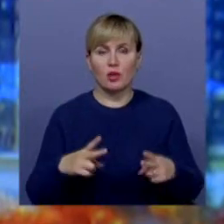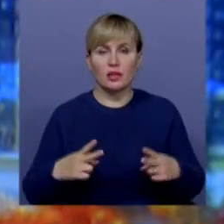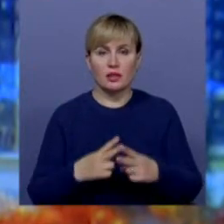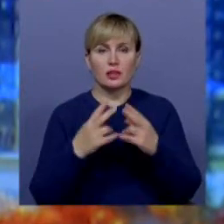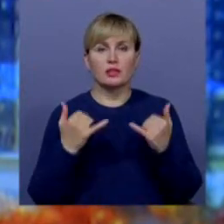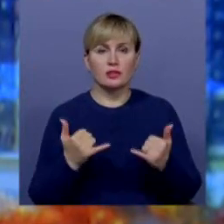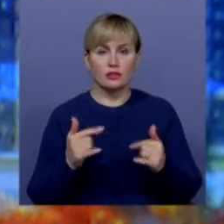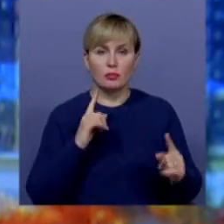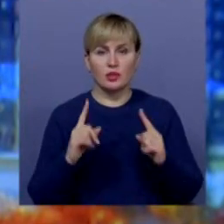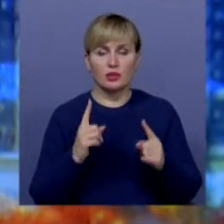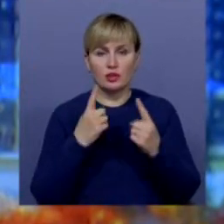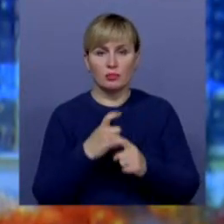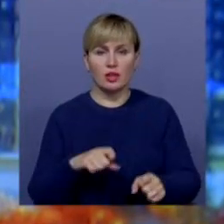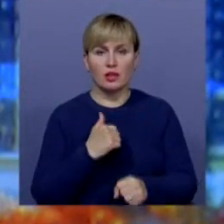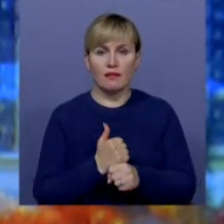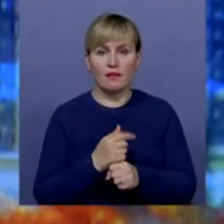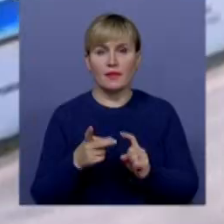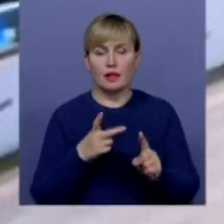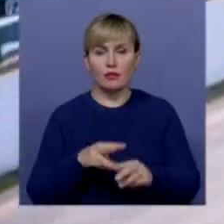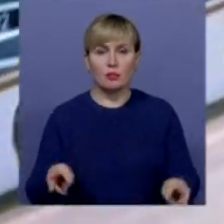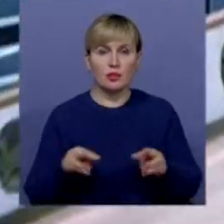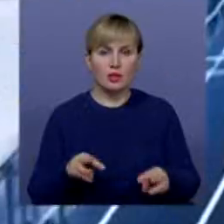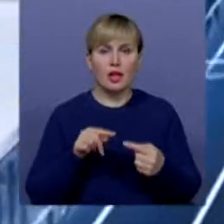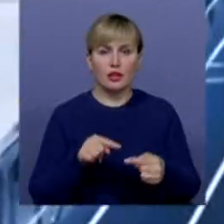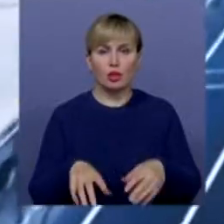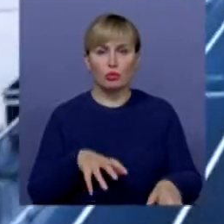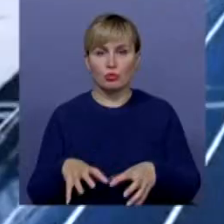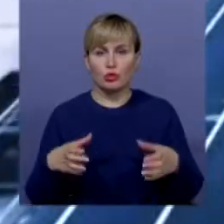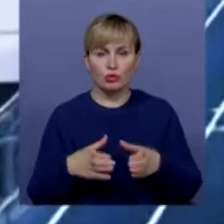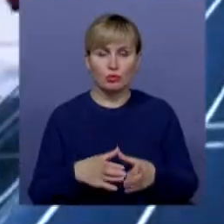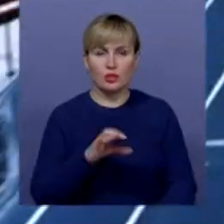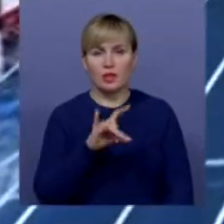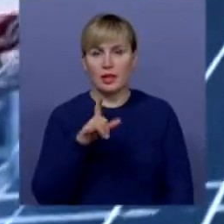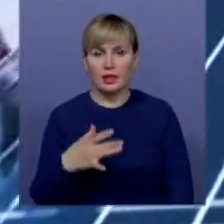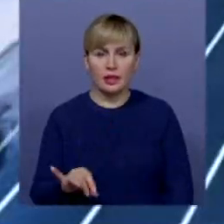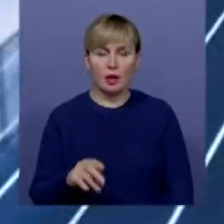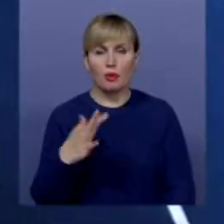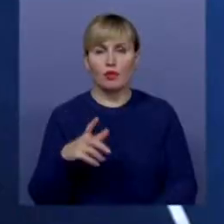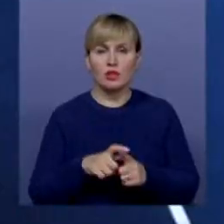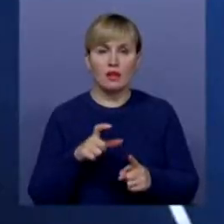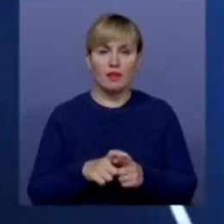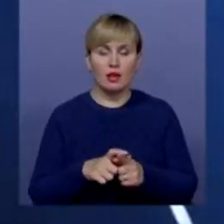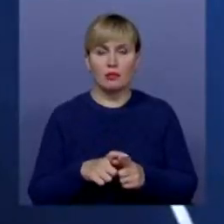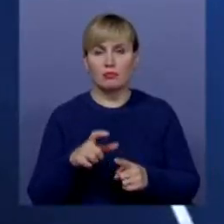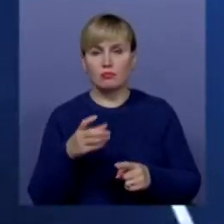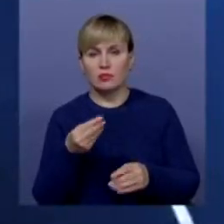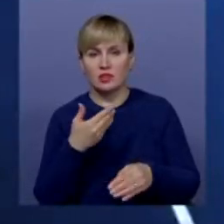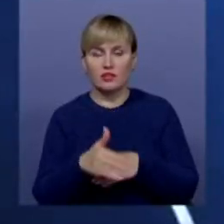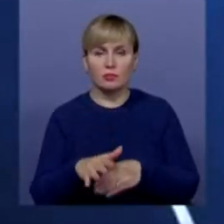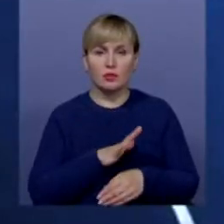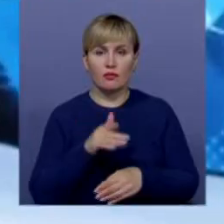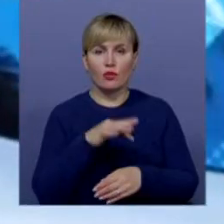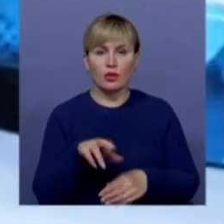Об этом сегодня на брифинге сообщил глава 2-го департамента антикоррупционной службы Сергей Перов. По его словам, средства были выделены на